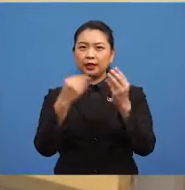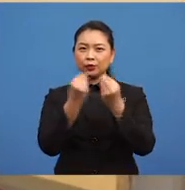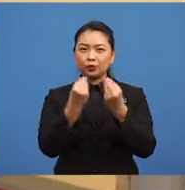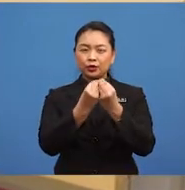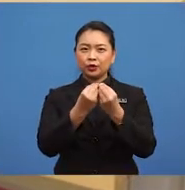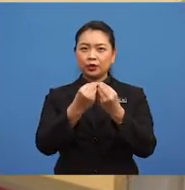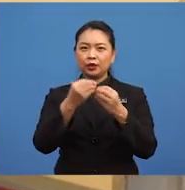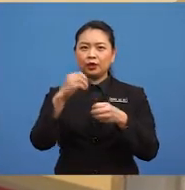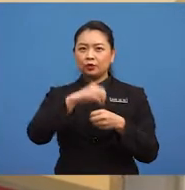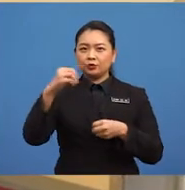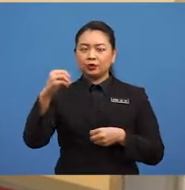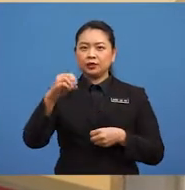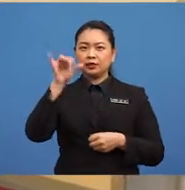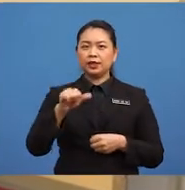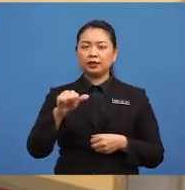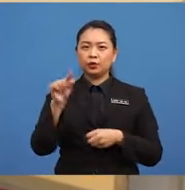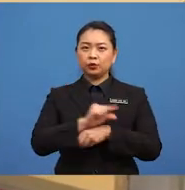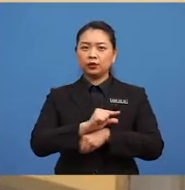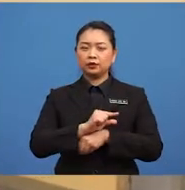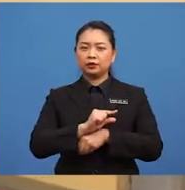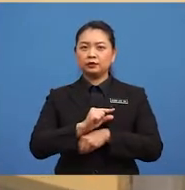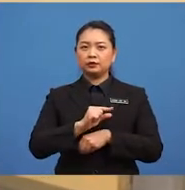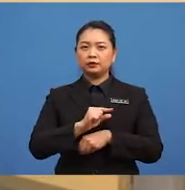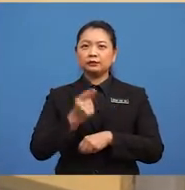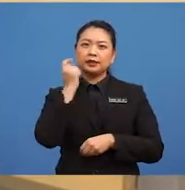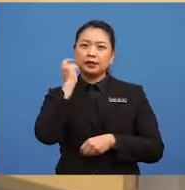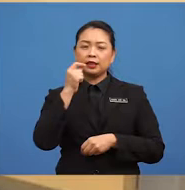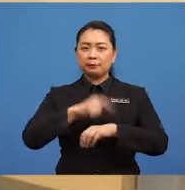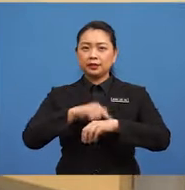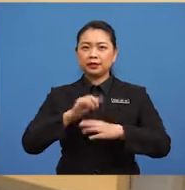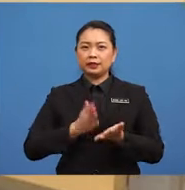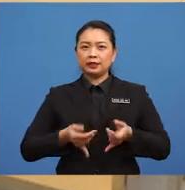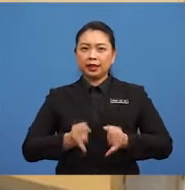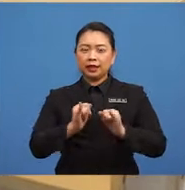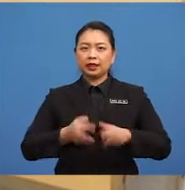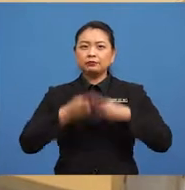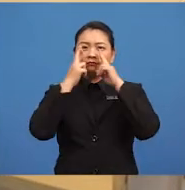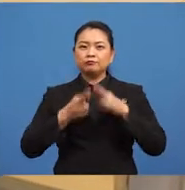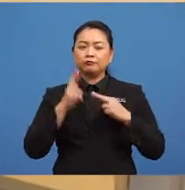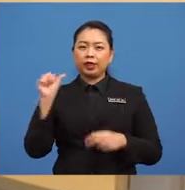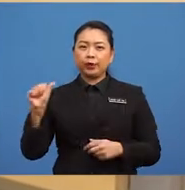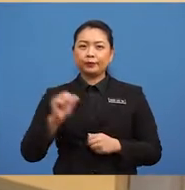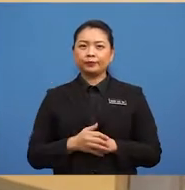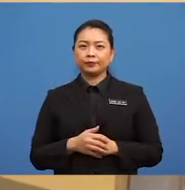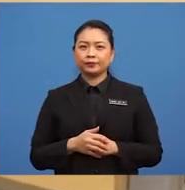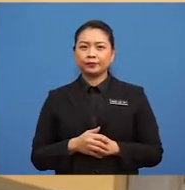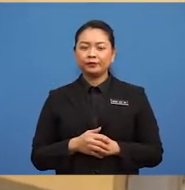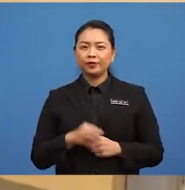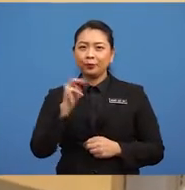menunjukkan kuantiti oksigen yang digunakan oleh lipas tadi semasa menjalankan respirasi aerob.